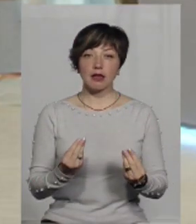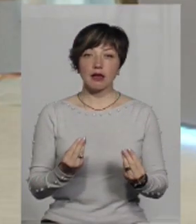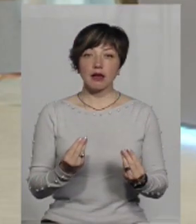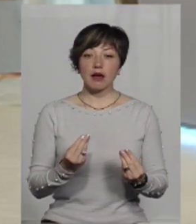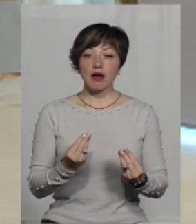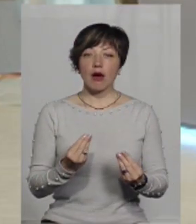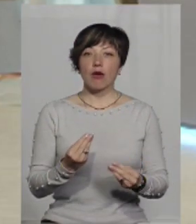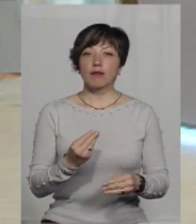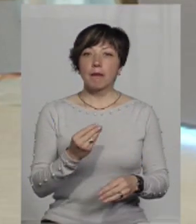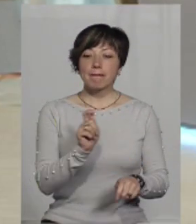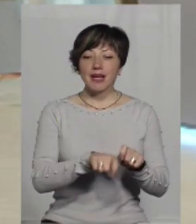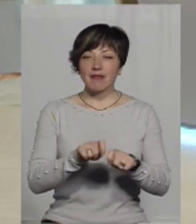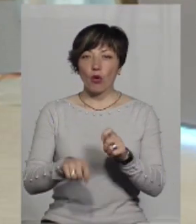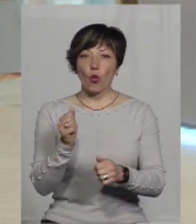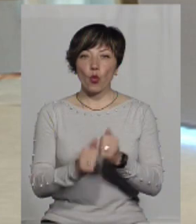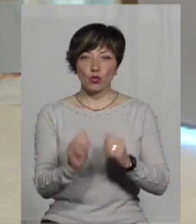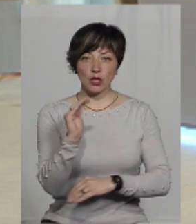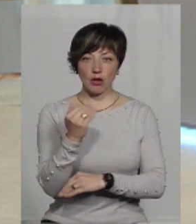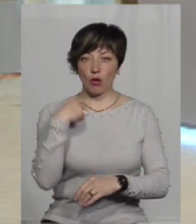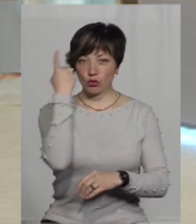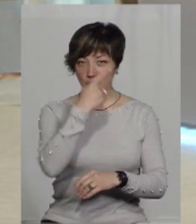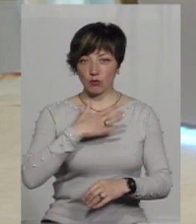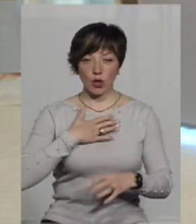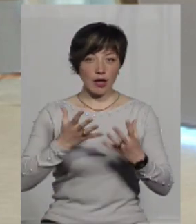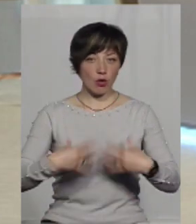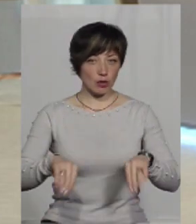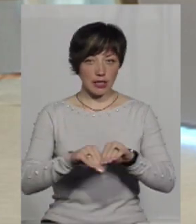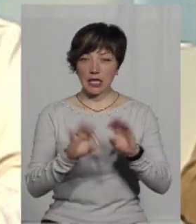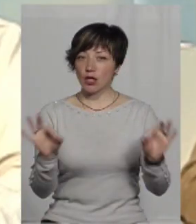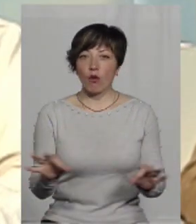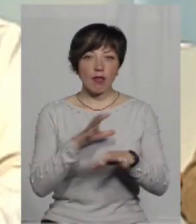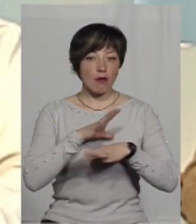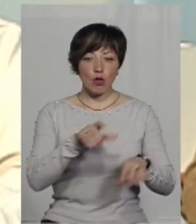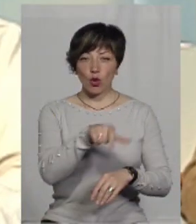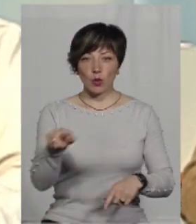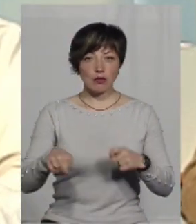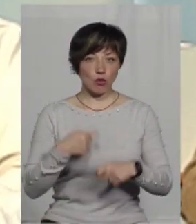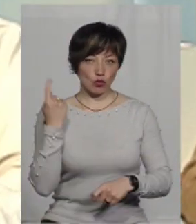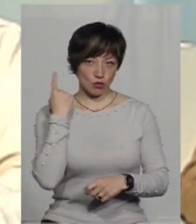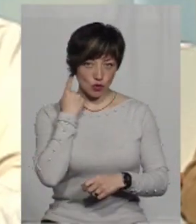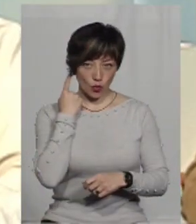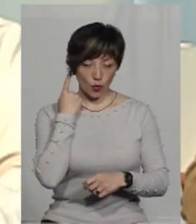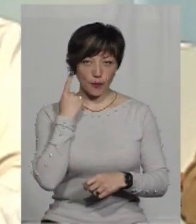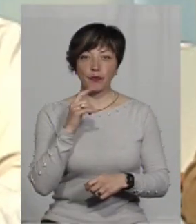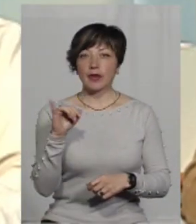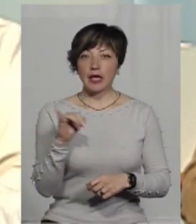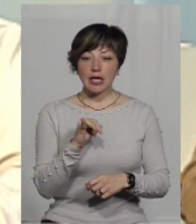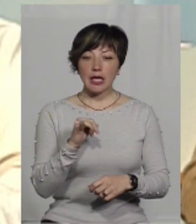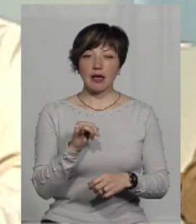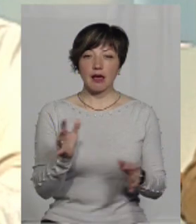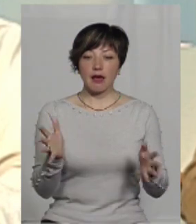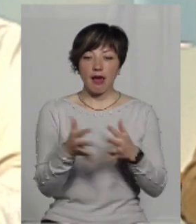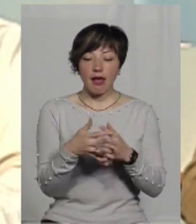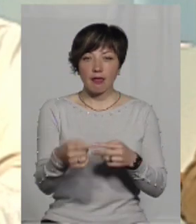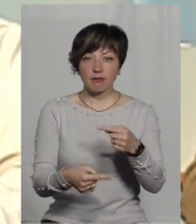того, щоб перевіряти кожну дитину. Тому що особисто в моїй родині ніколи не було людей з порушенням слуху. І генна